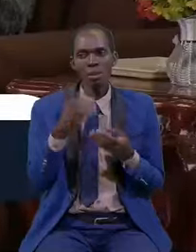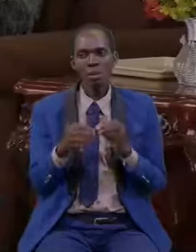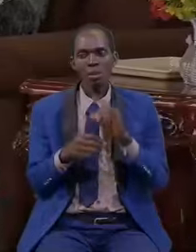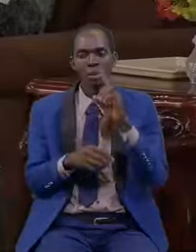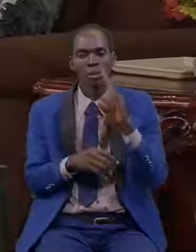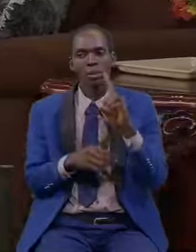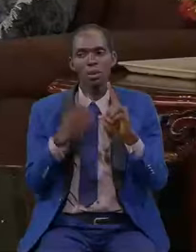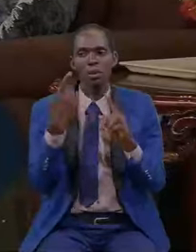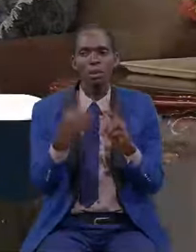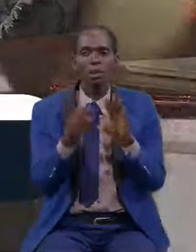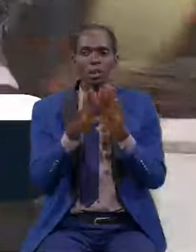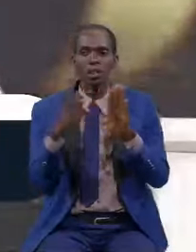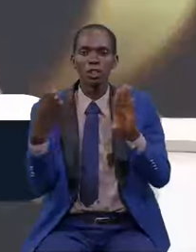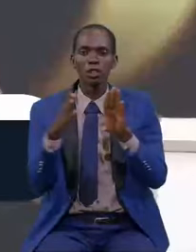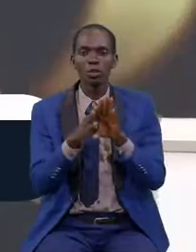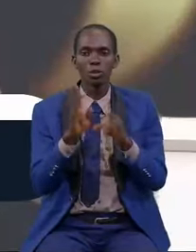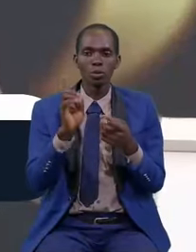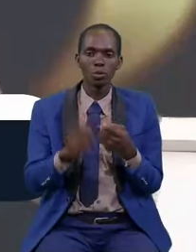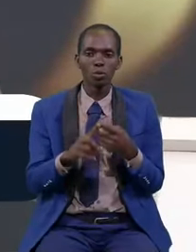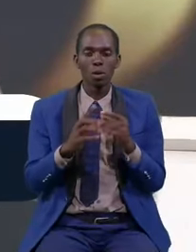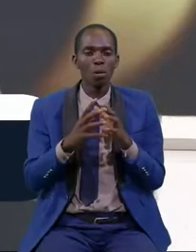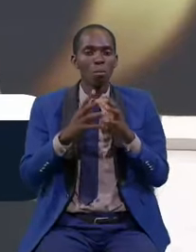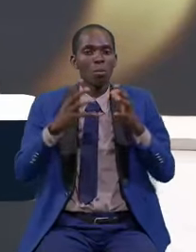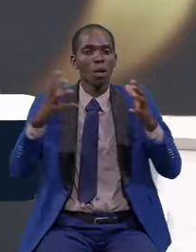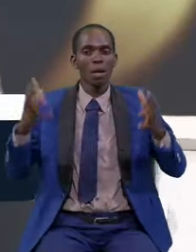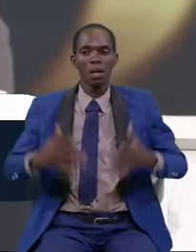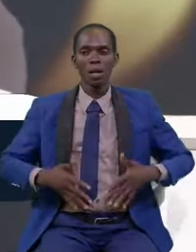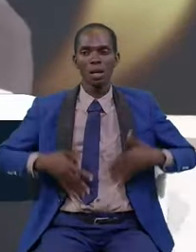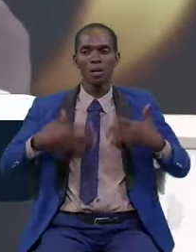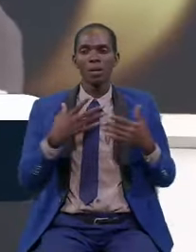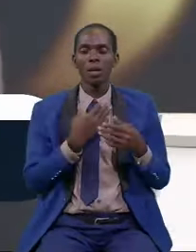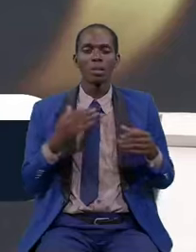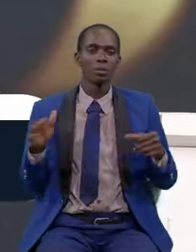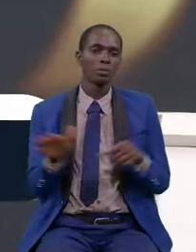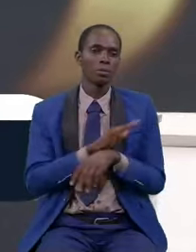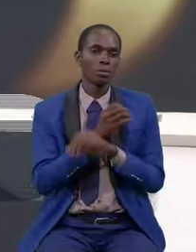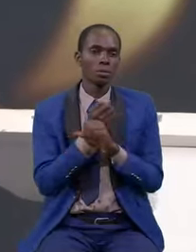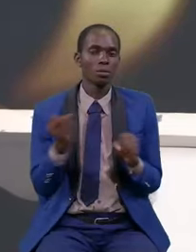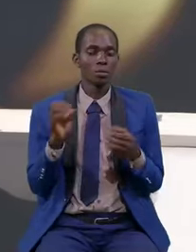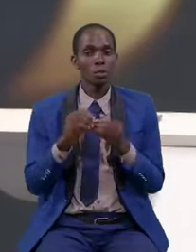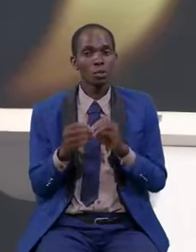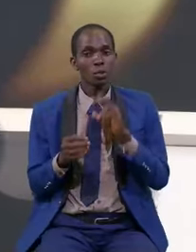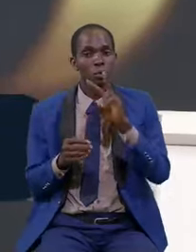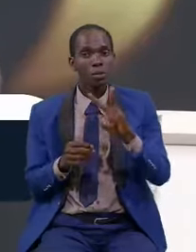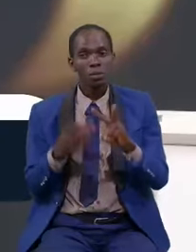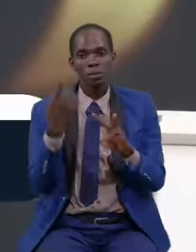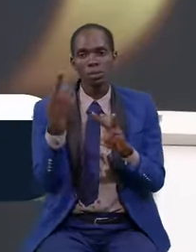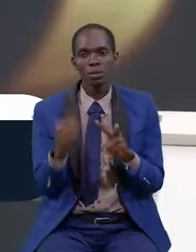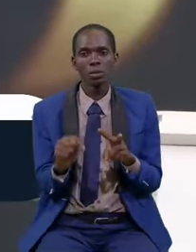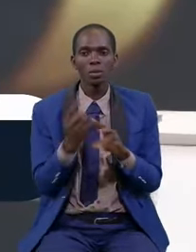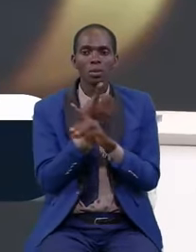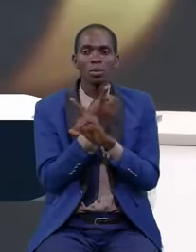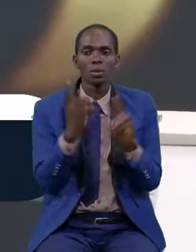ici. Numéro 1, la porte à la vie abondante et au plein salut. 2, le